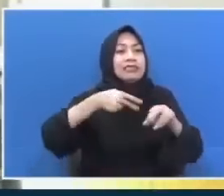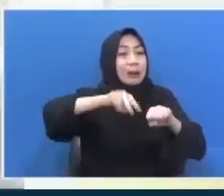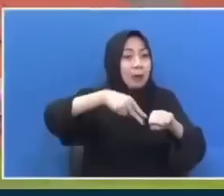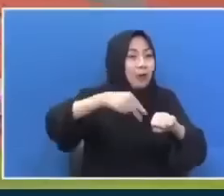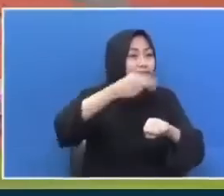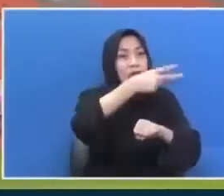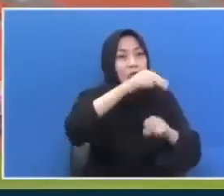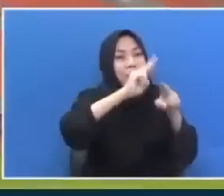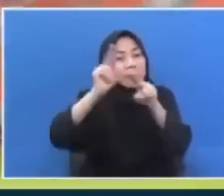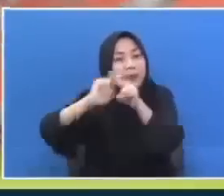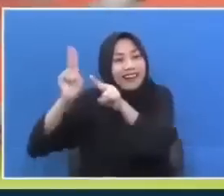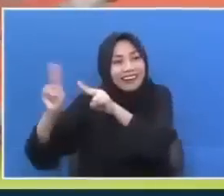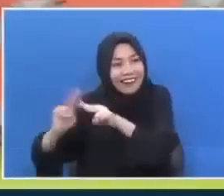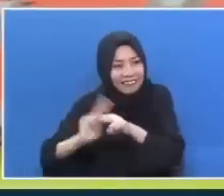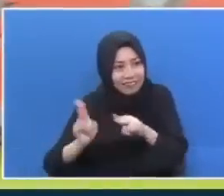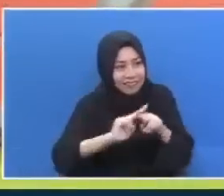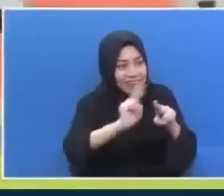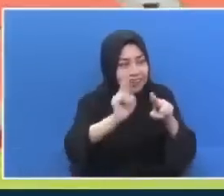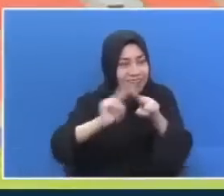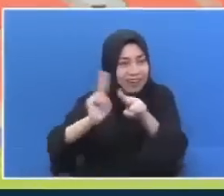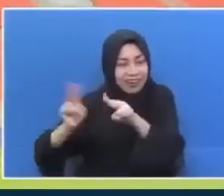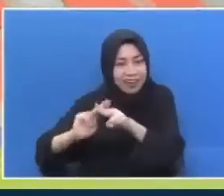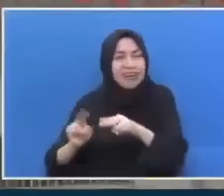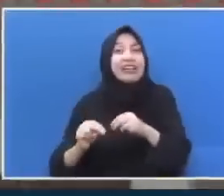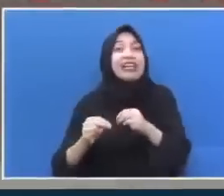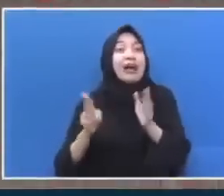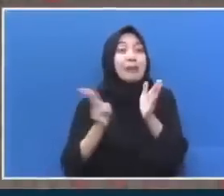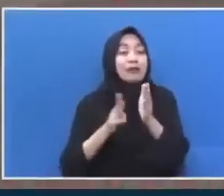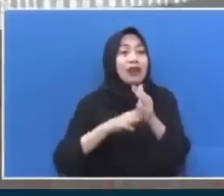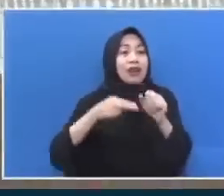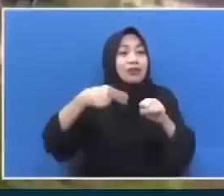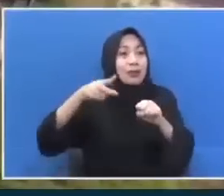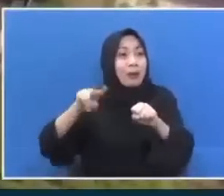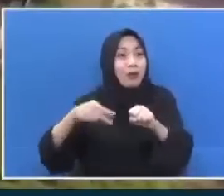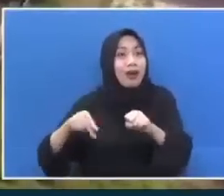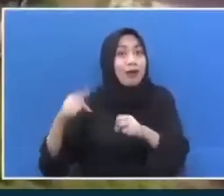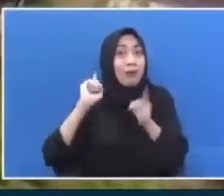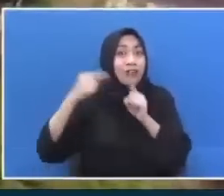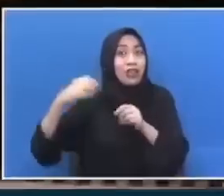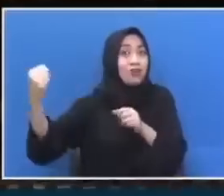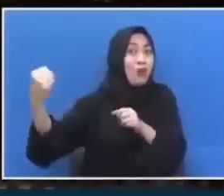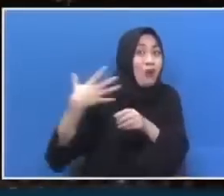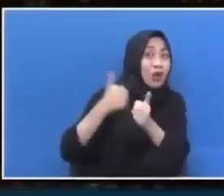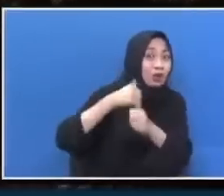bola tidak dalam konteks ya, politik.